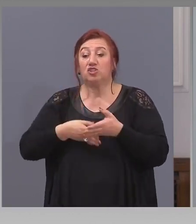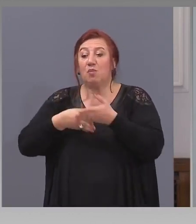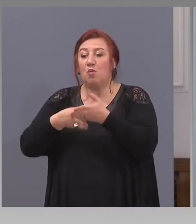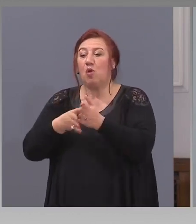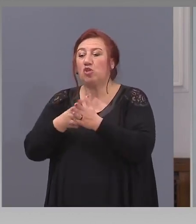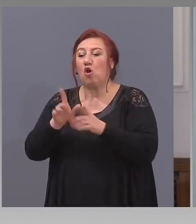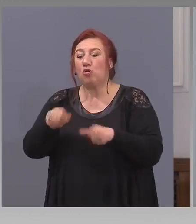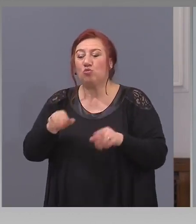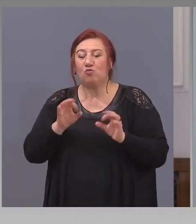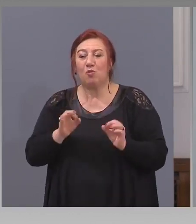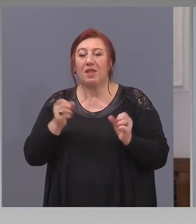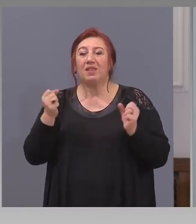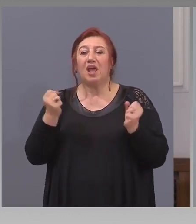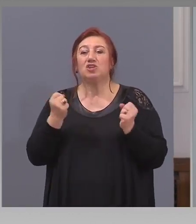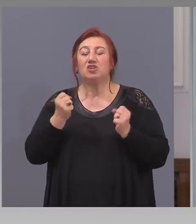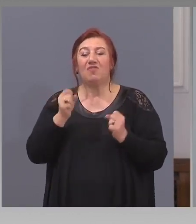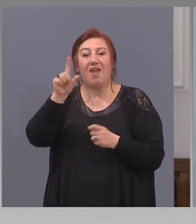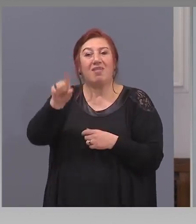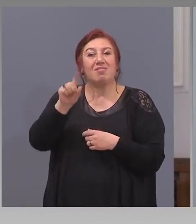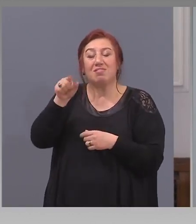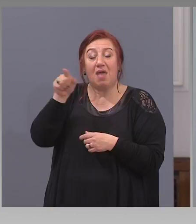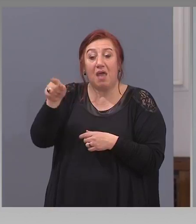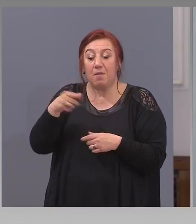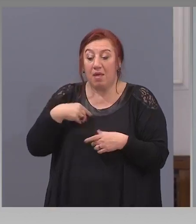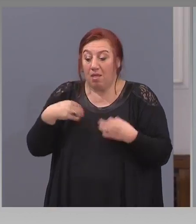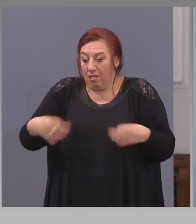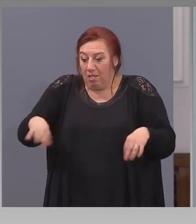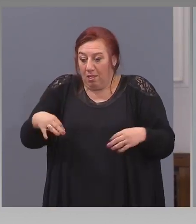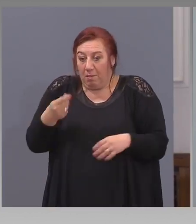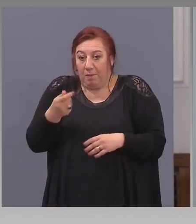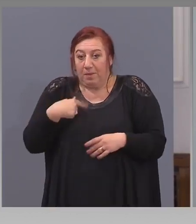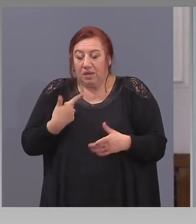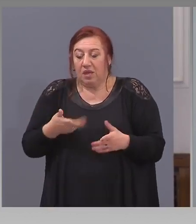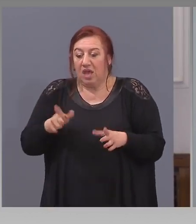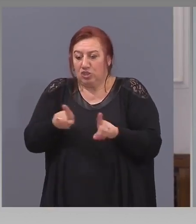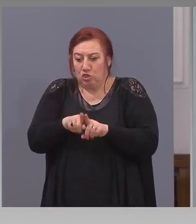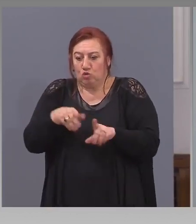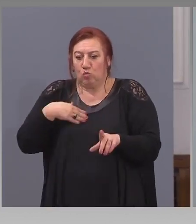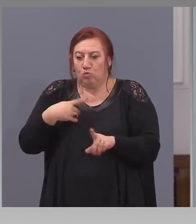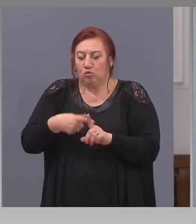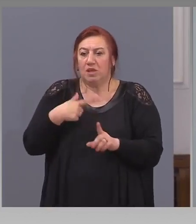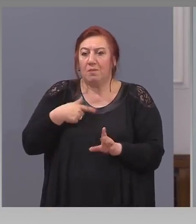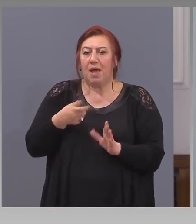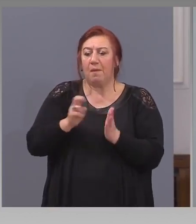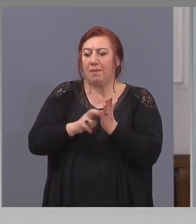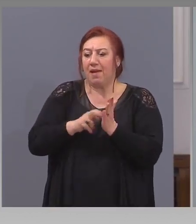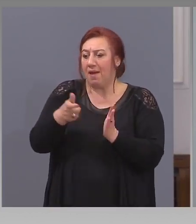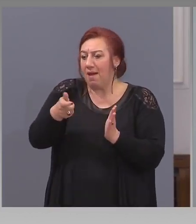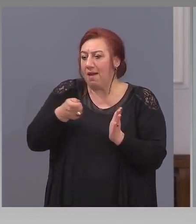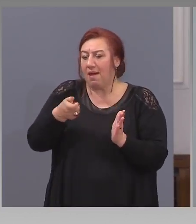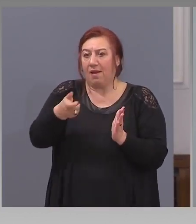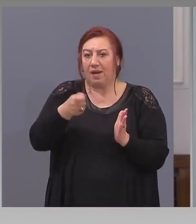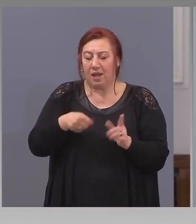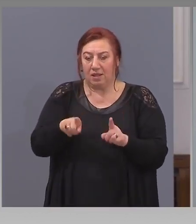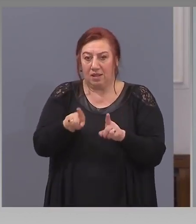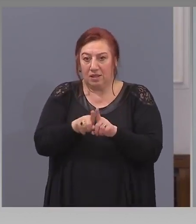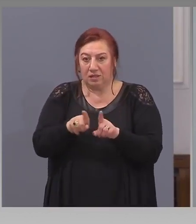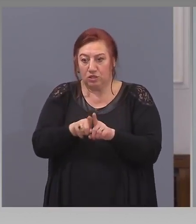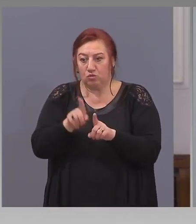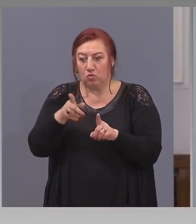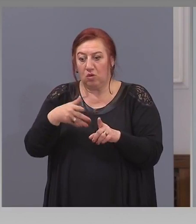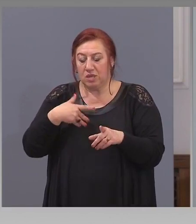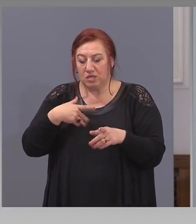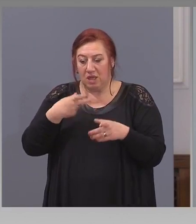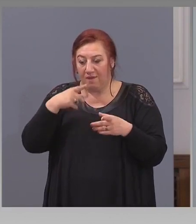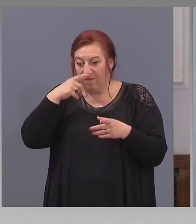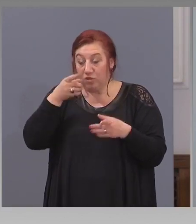найем и вече нямат средства да си плащат наймите? Кредитите седат на много важен, така, много важно внимание